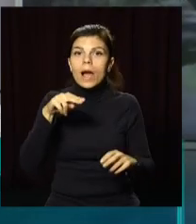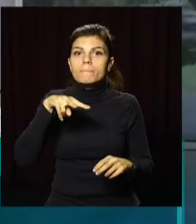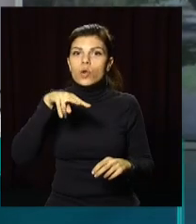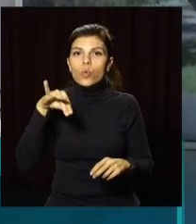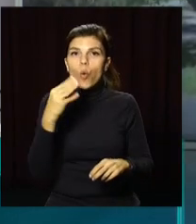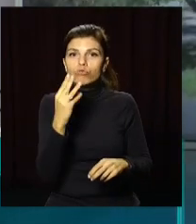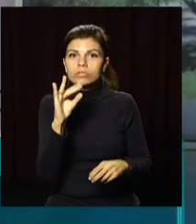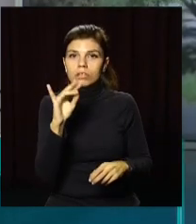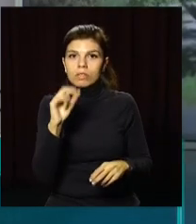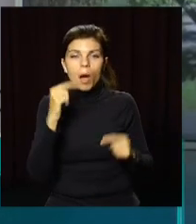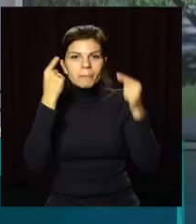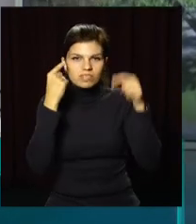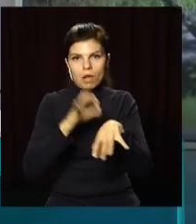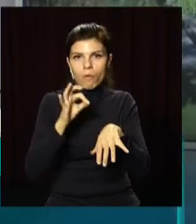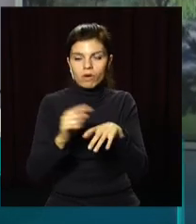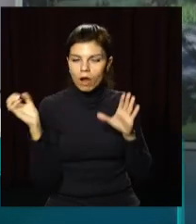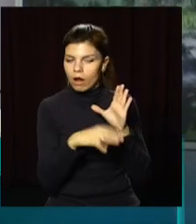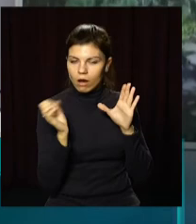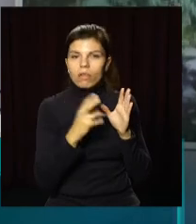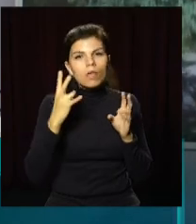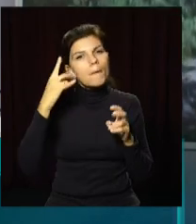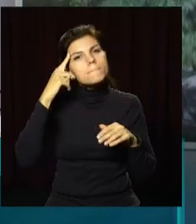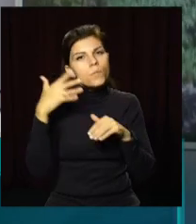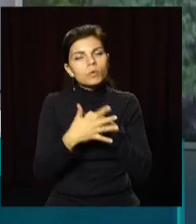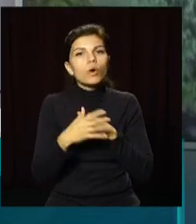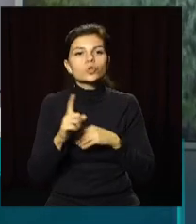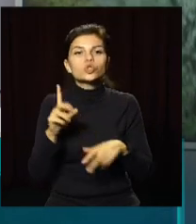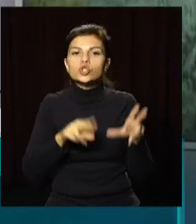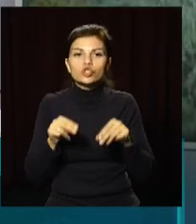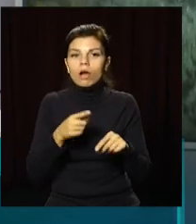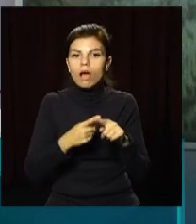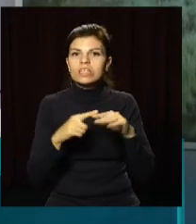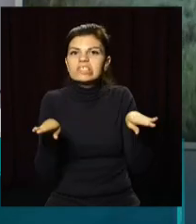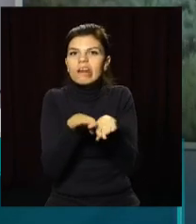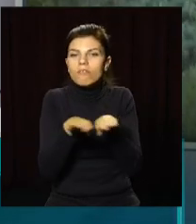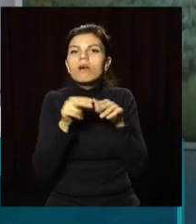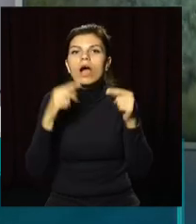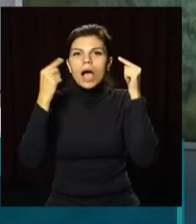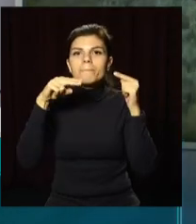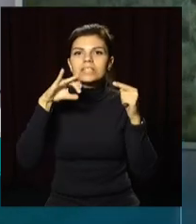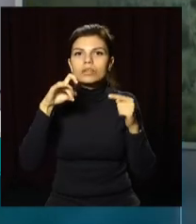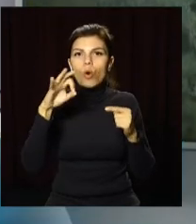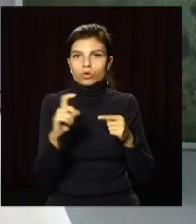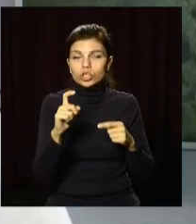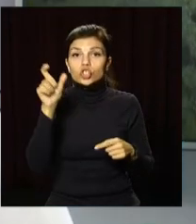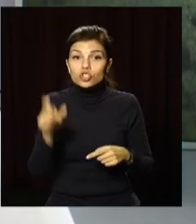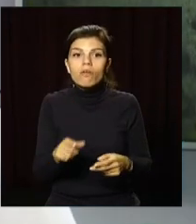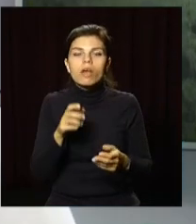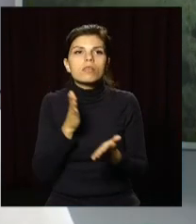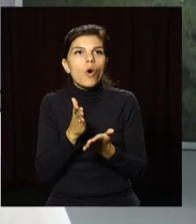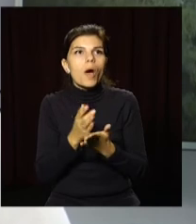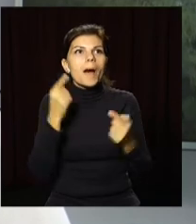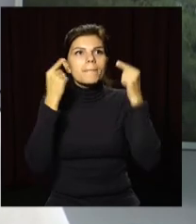психологическое заболевание, нужно понимать. И считается, что оно сравнивается с психозом. То есть человек находится в